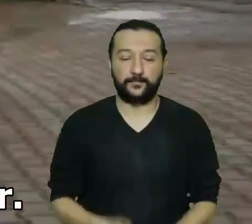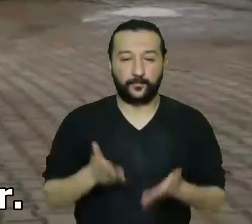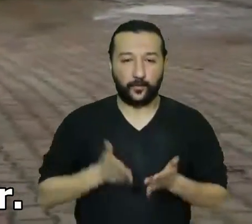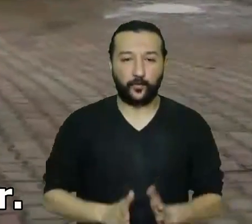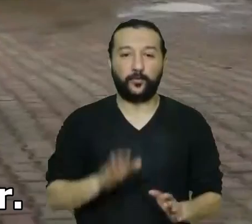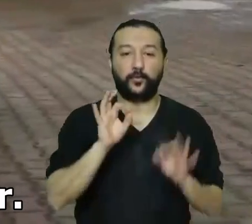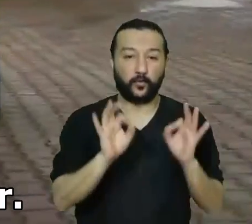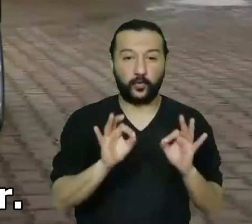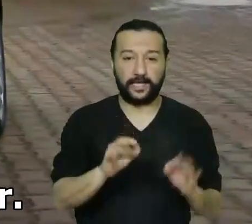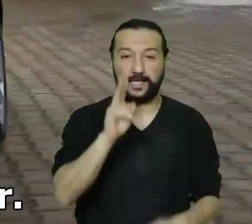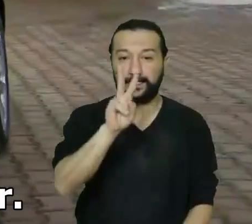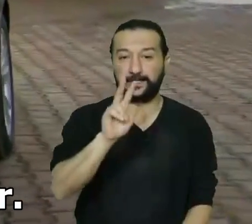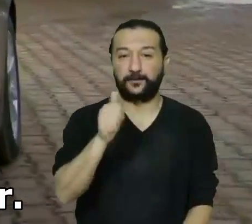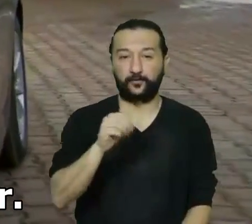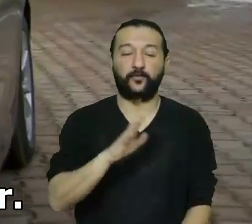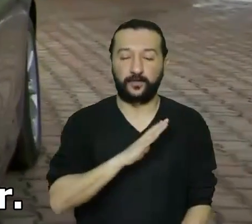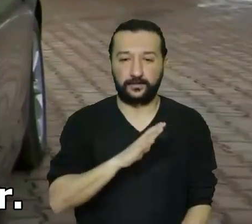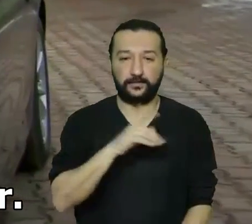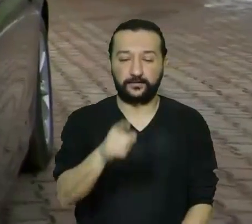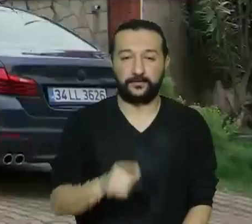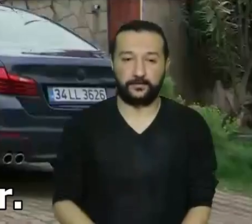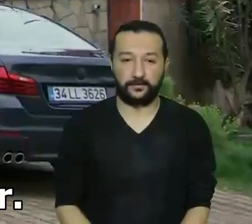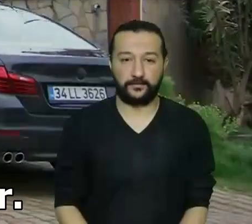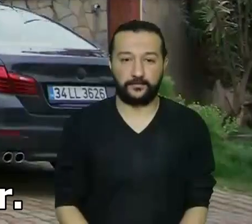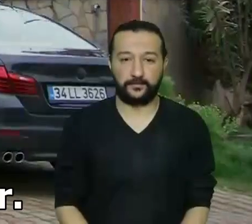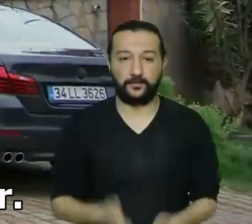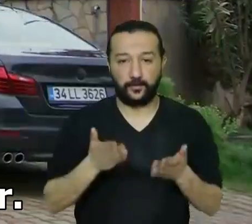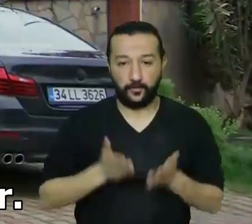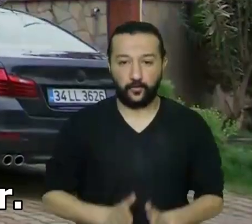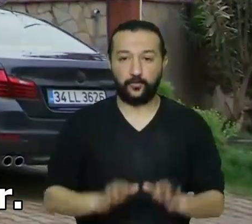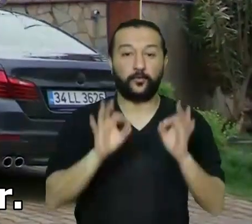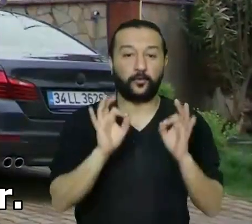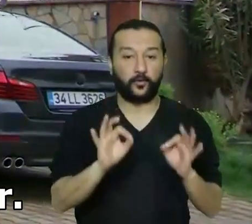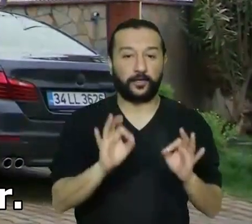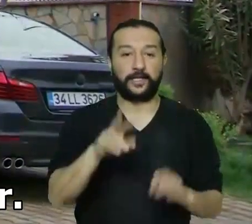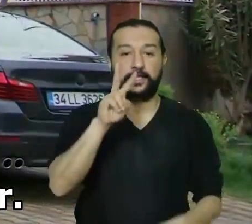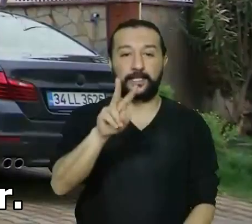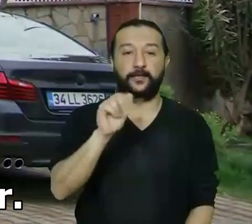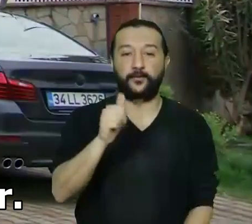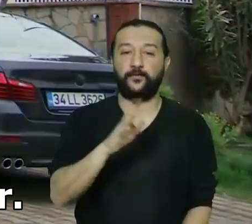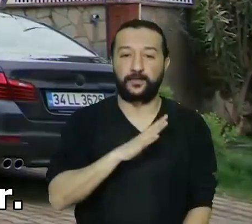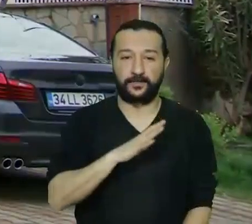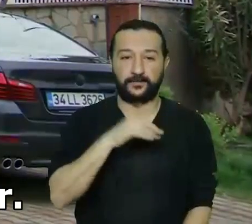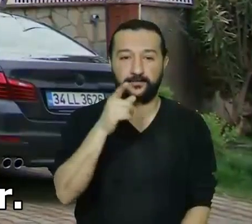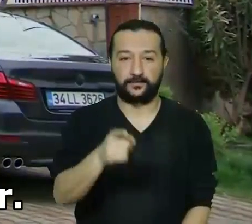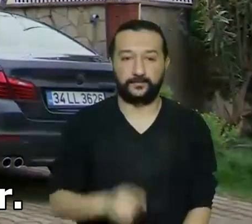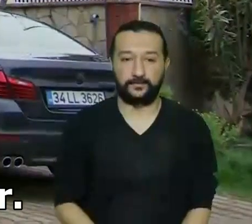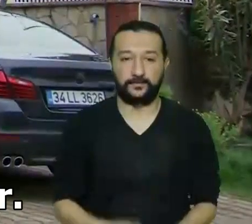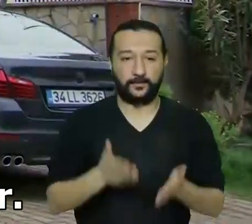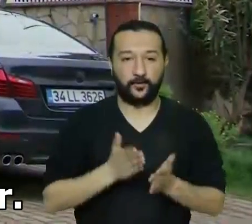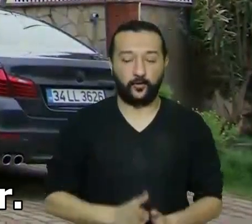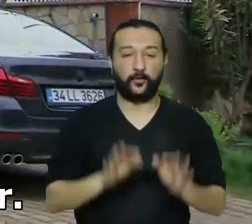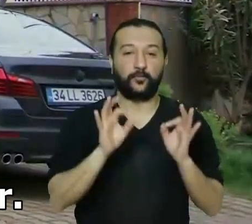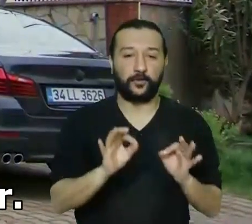elinde tuttuğu pankartı sallayıp Sarp'ın arabasını bekliyor. Lüks, koyu renk sedan araç bahçeye girdi. Nurhan'ın kırmızı külüstür